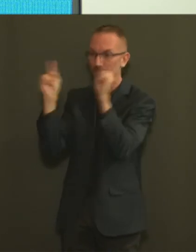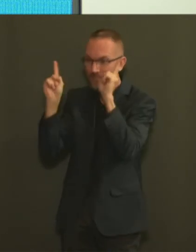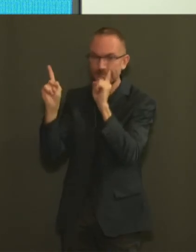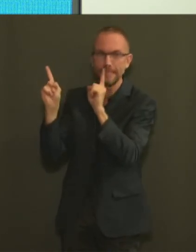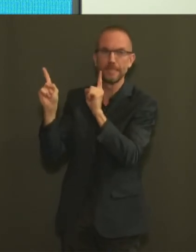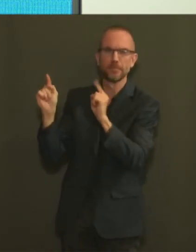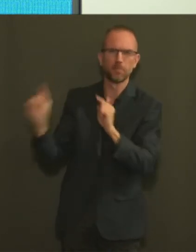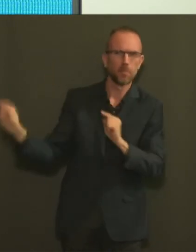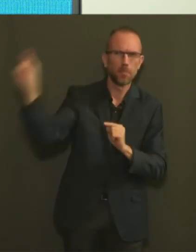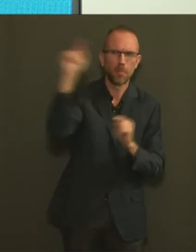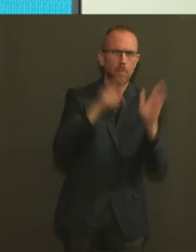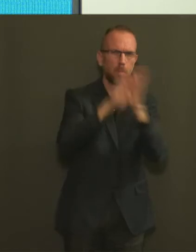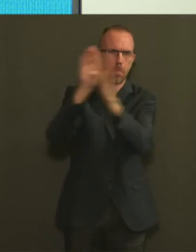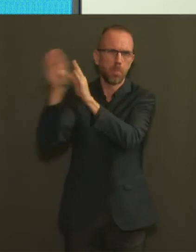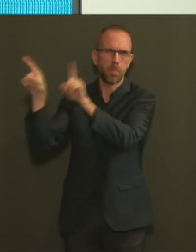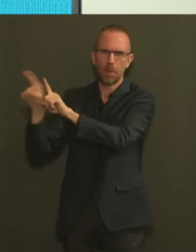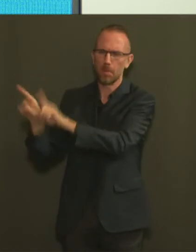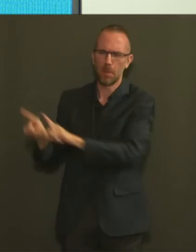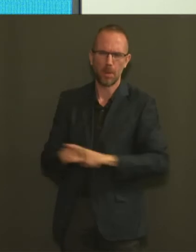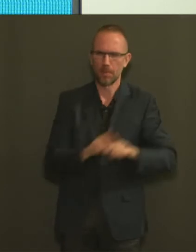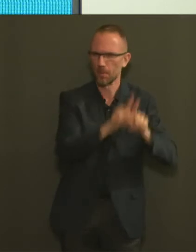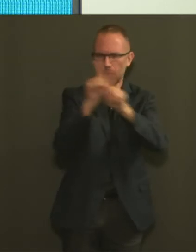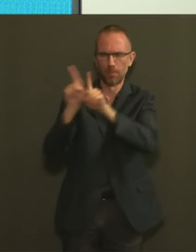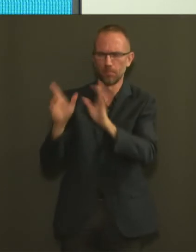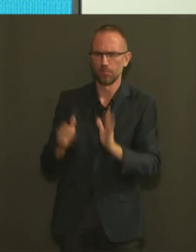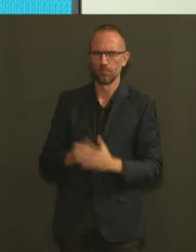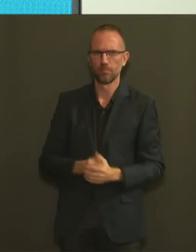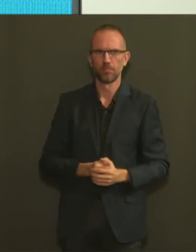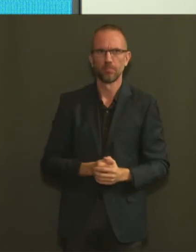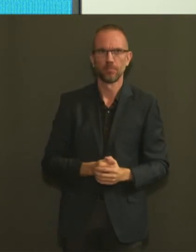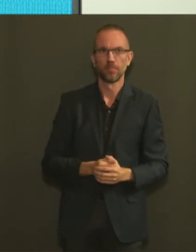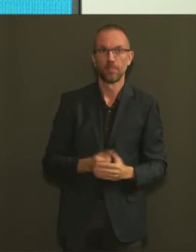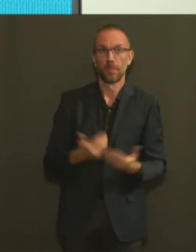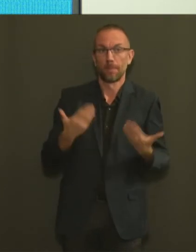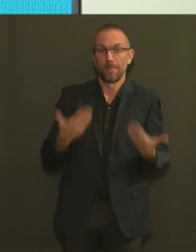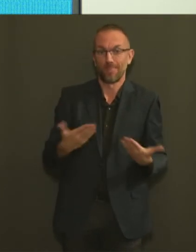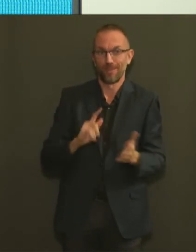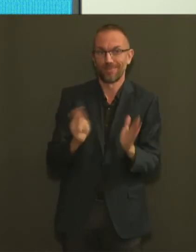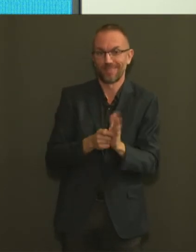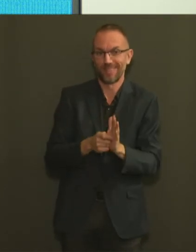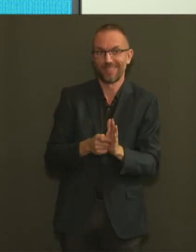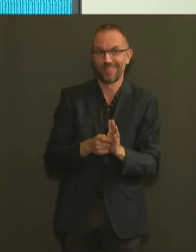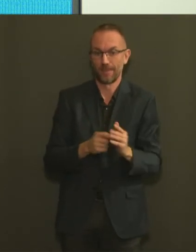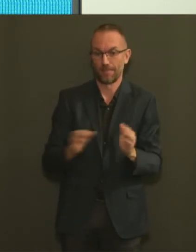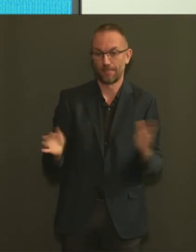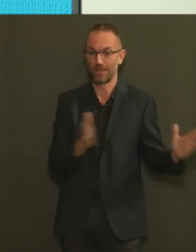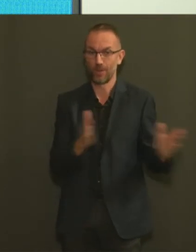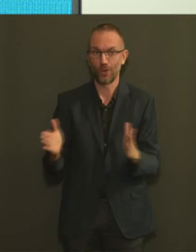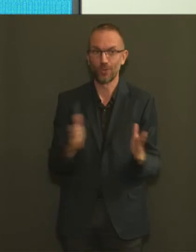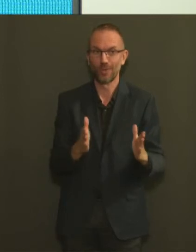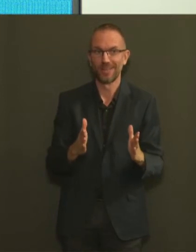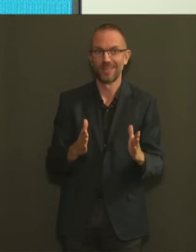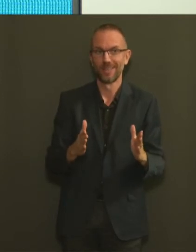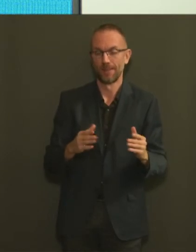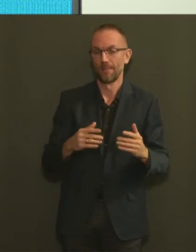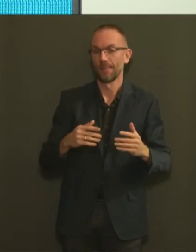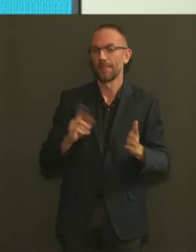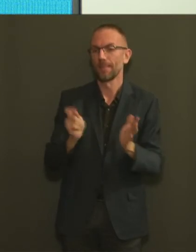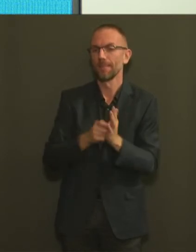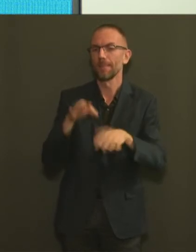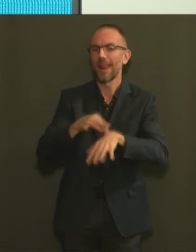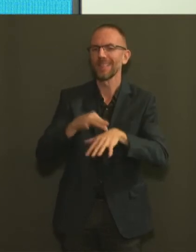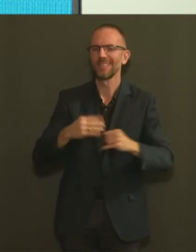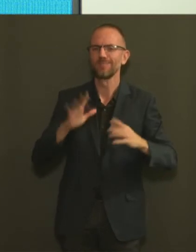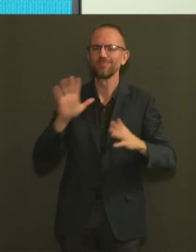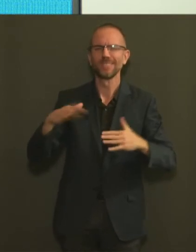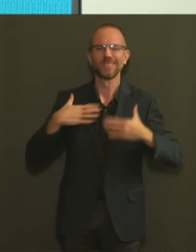sommes actuellement dans une période de l'année totalement propice pour les virus respiratoires et donc pendant les mois qui viennent encore